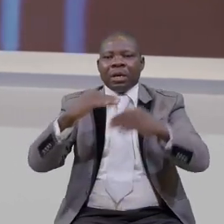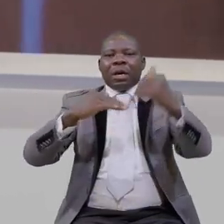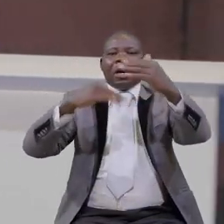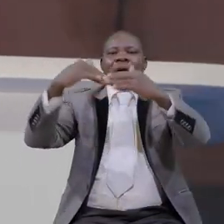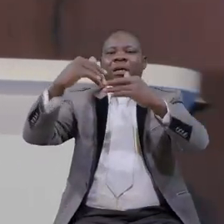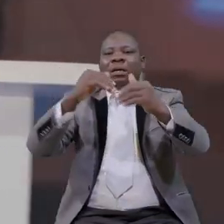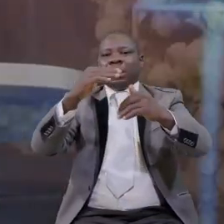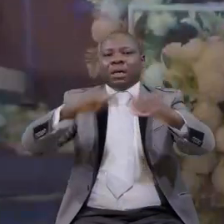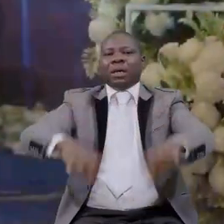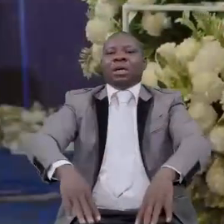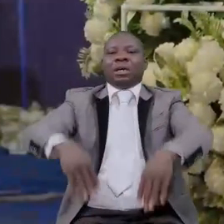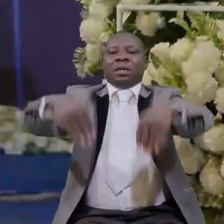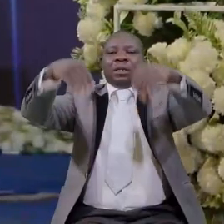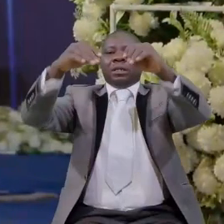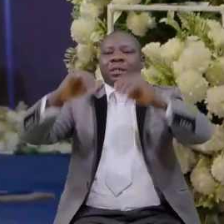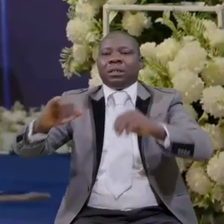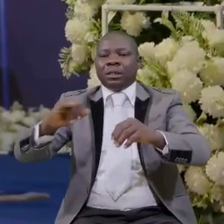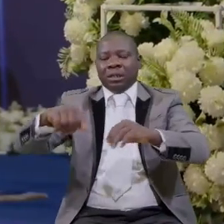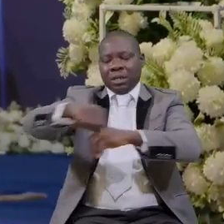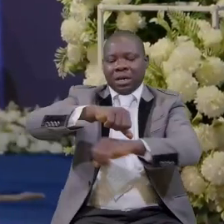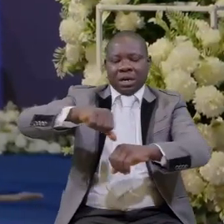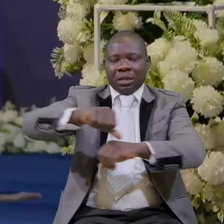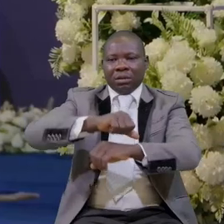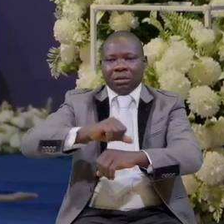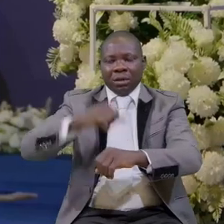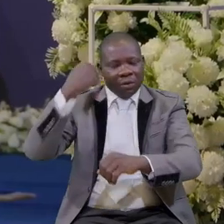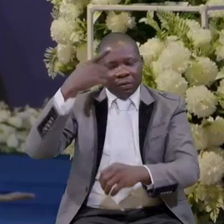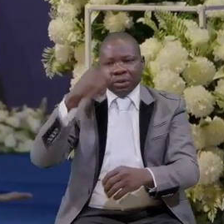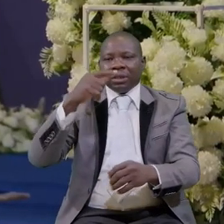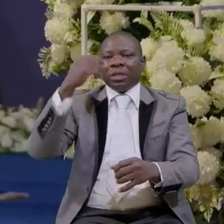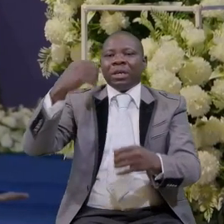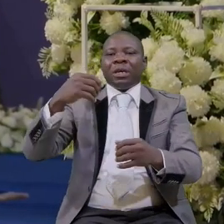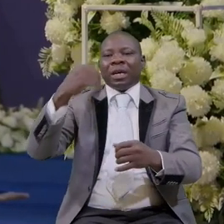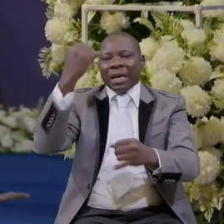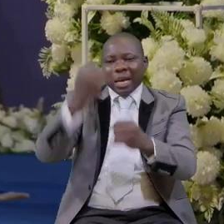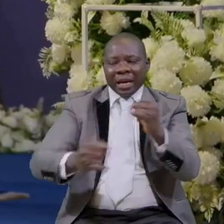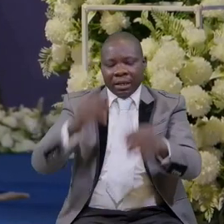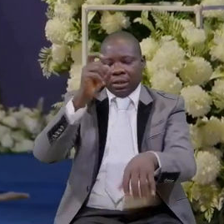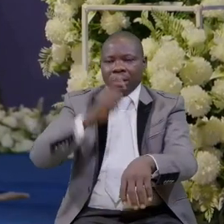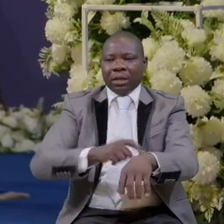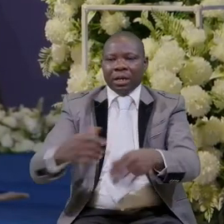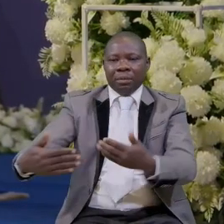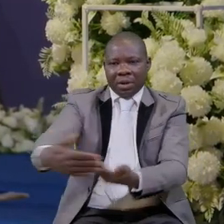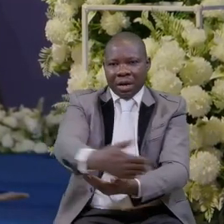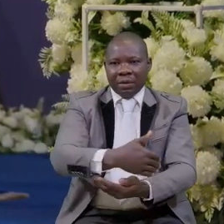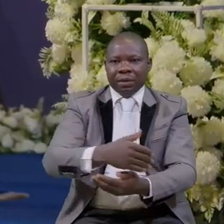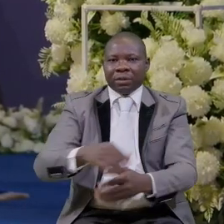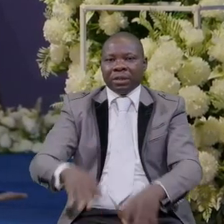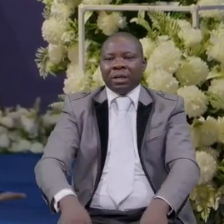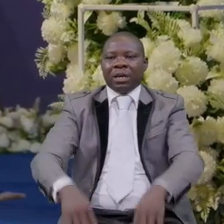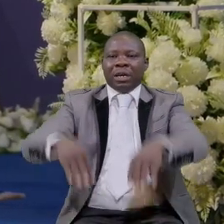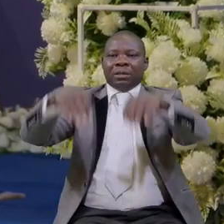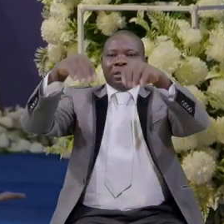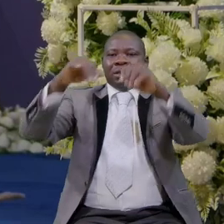l'onction ascendante pour la moisson de la fin des temps. L'onction ascendante, l'onction